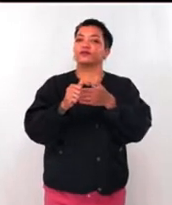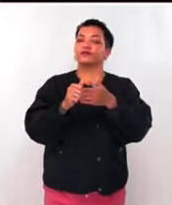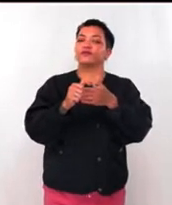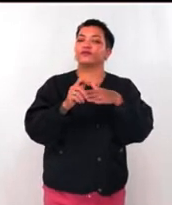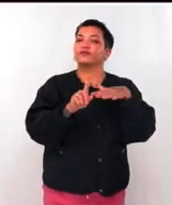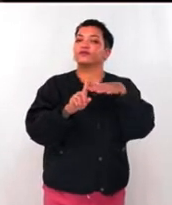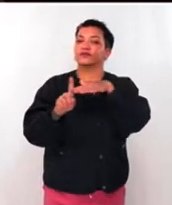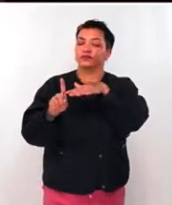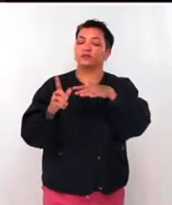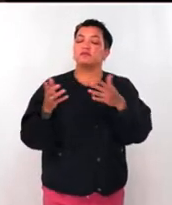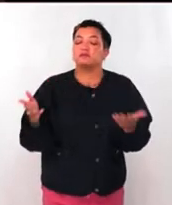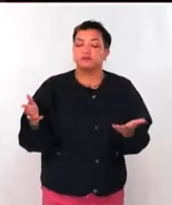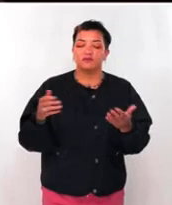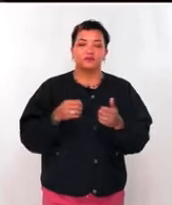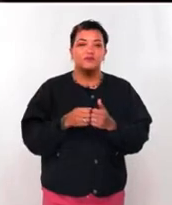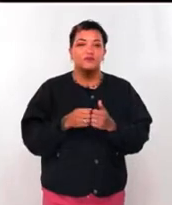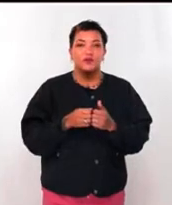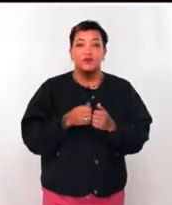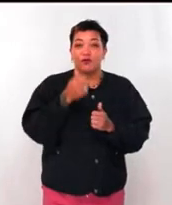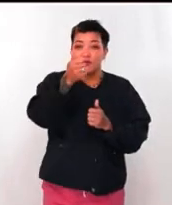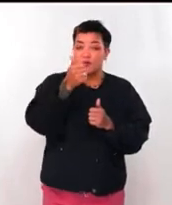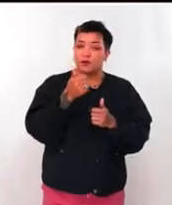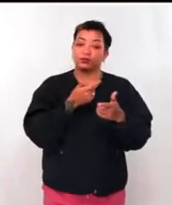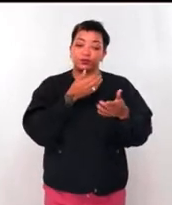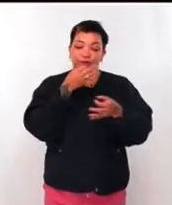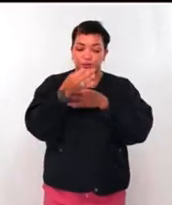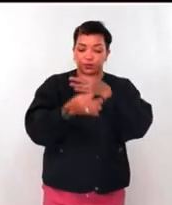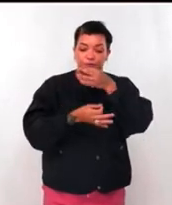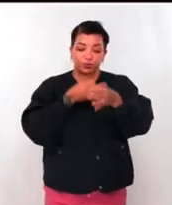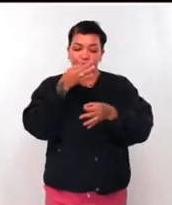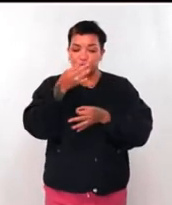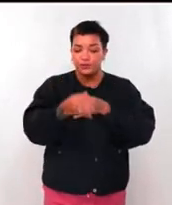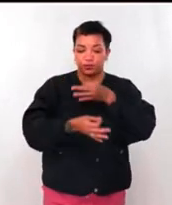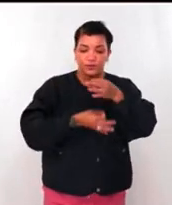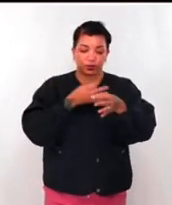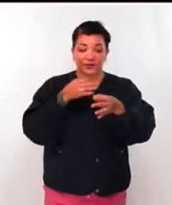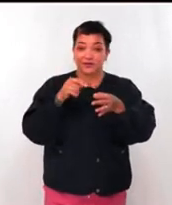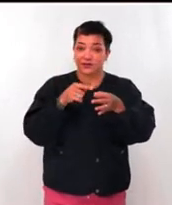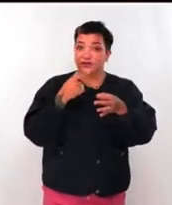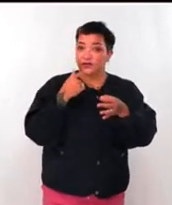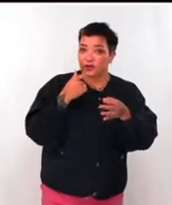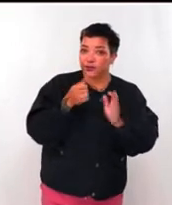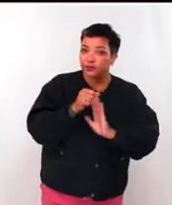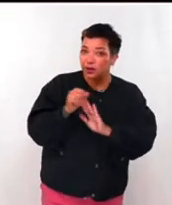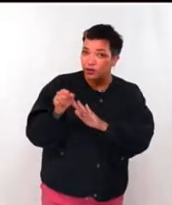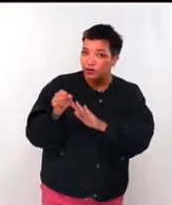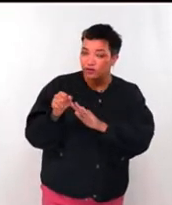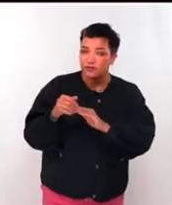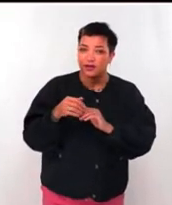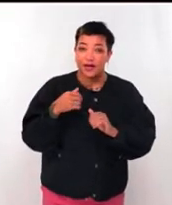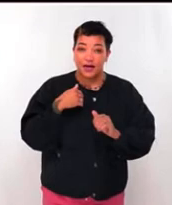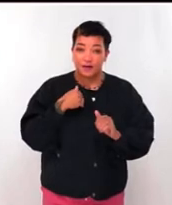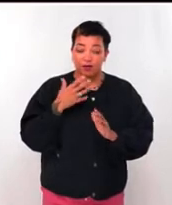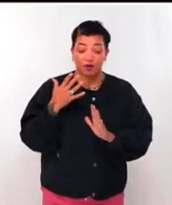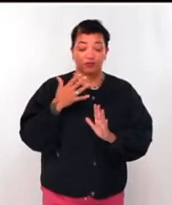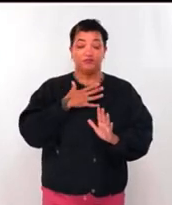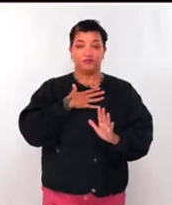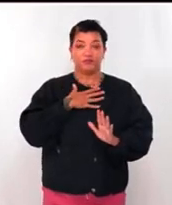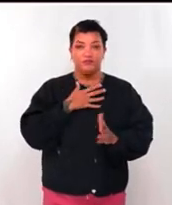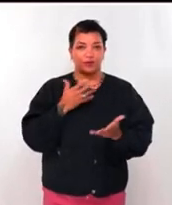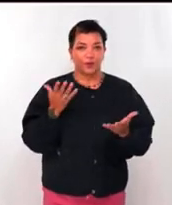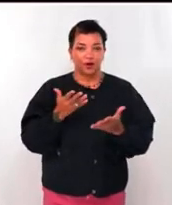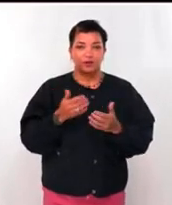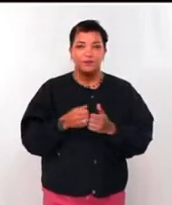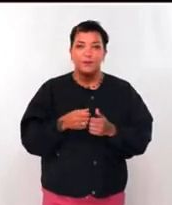finalement, ce que vous choisissez de dire, c'est ce qui est prioritaire. Et ce qui me frappe, c'est que vous avez parlé